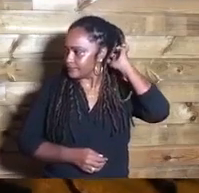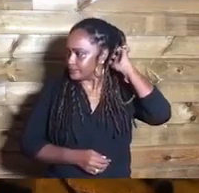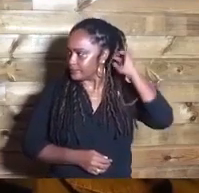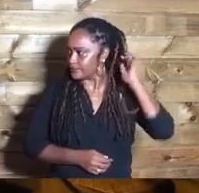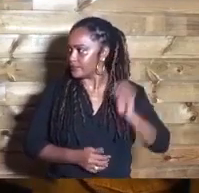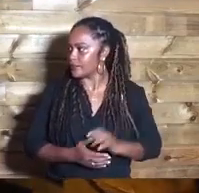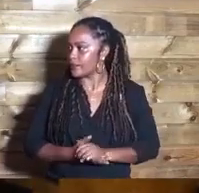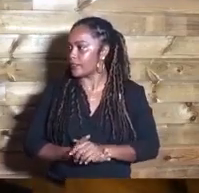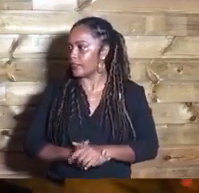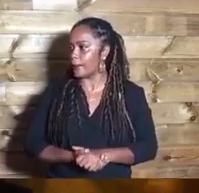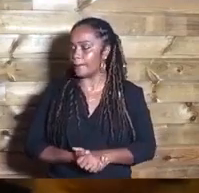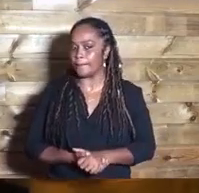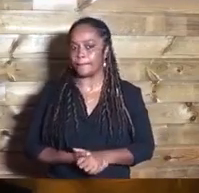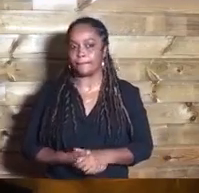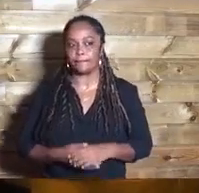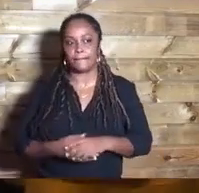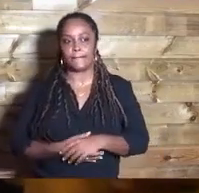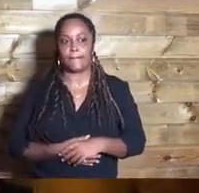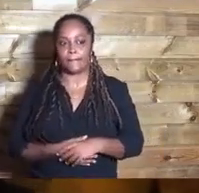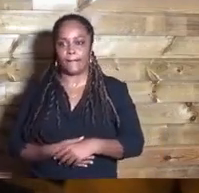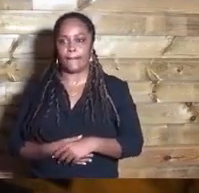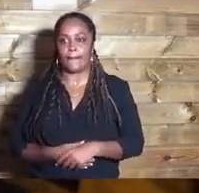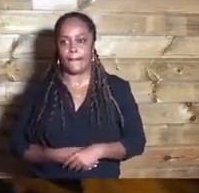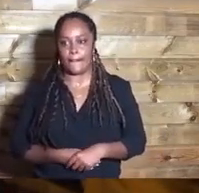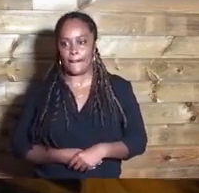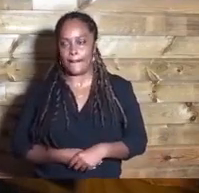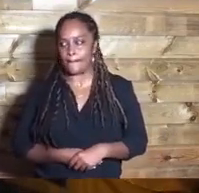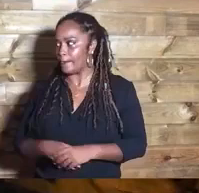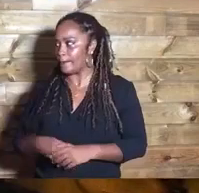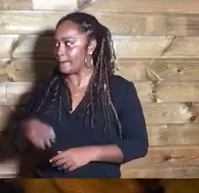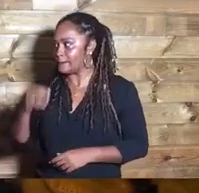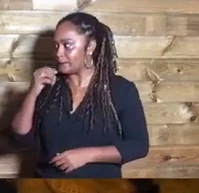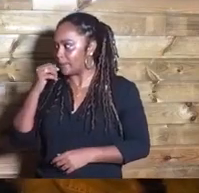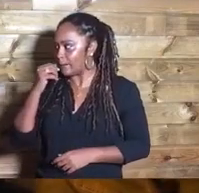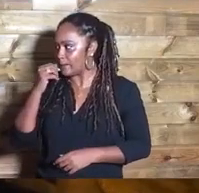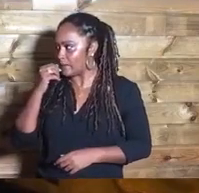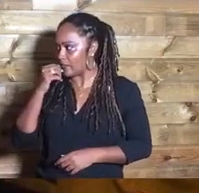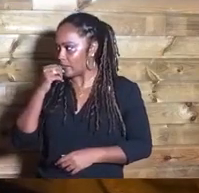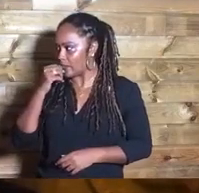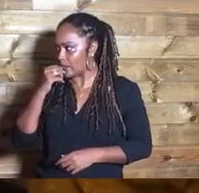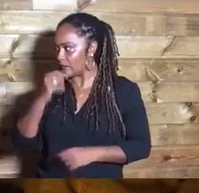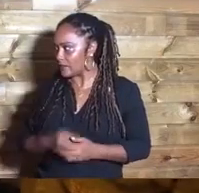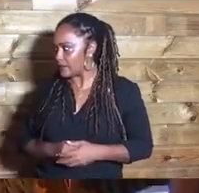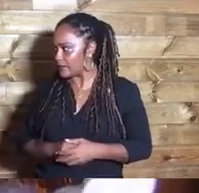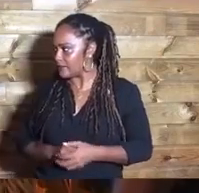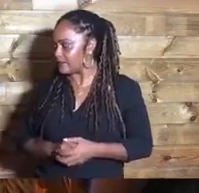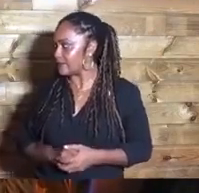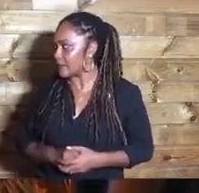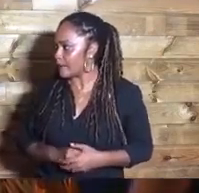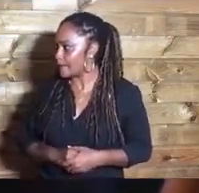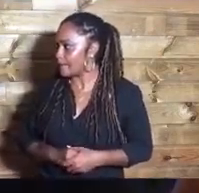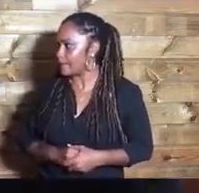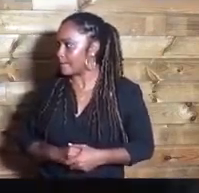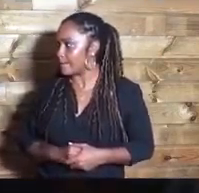Les gens qui sont vivi, ça, montez les autres, s'il vous plaît. Nous allons garder la distance de sécurité. Je savais que nous devons nous garder